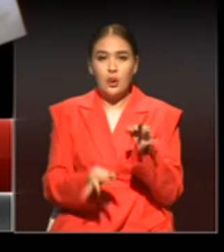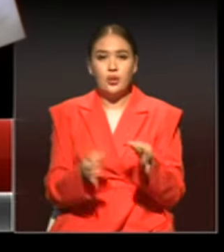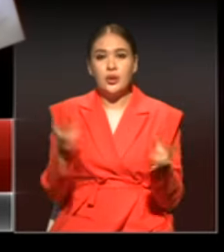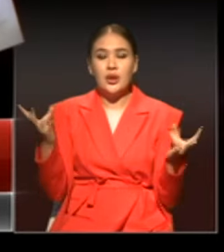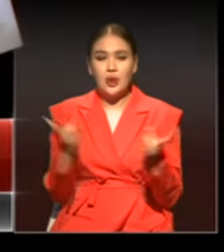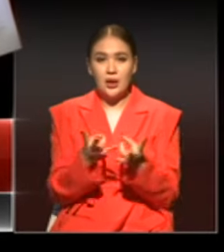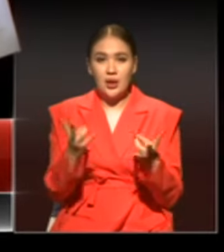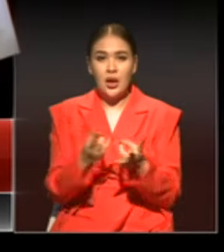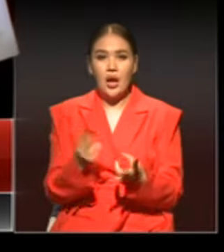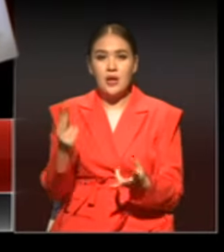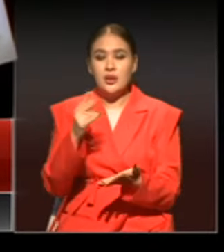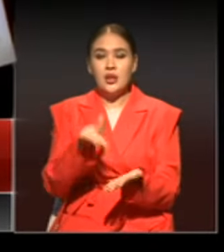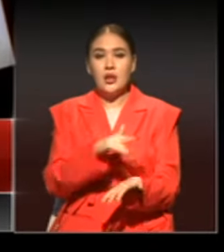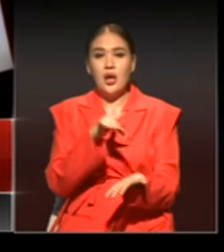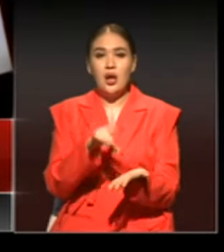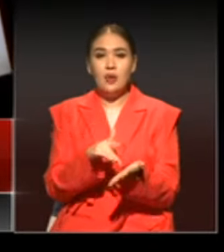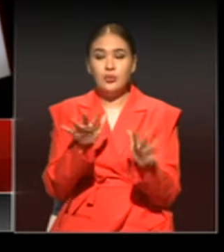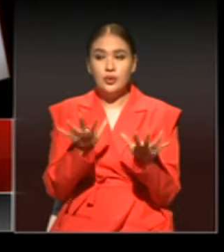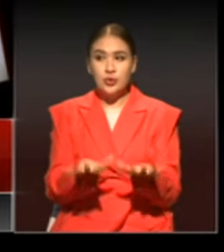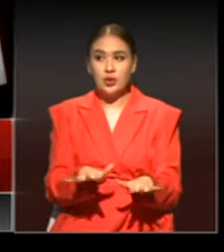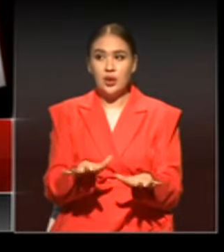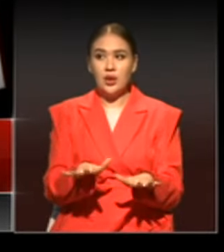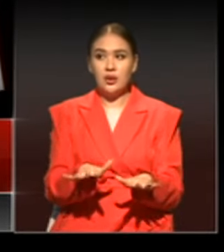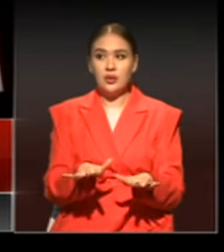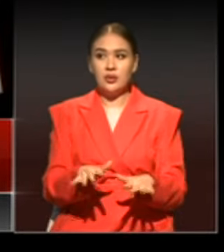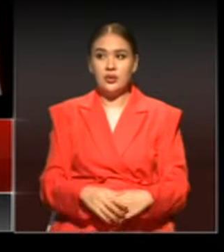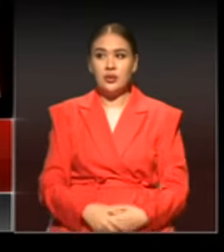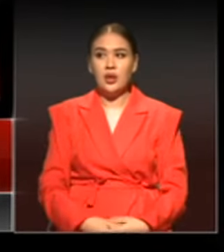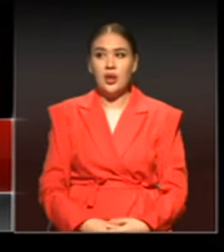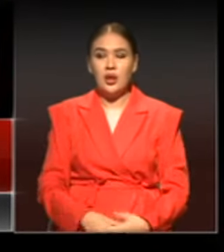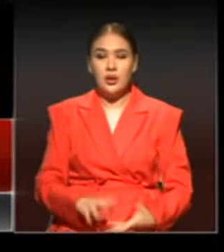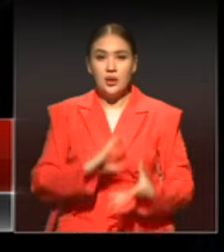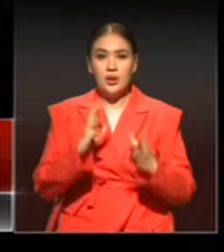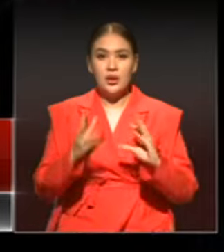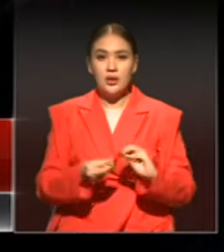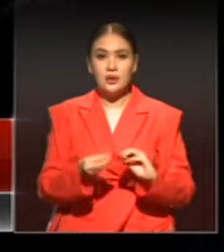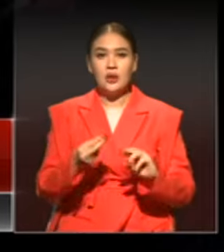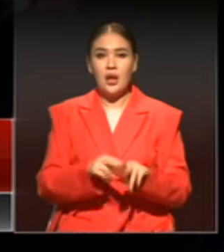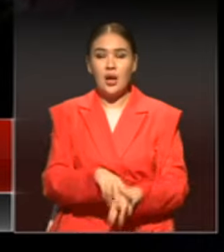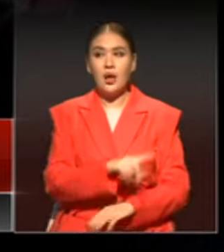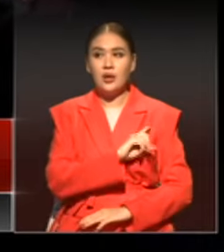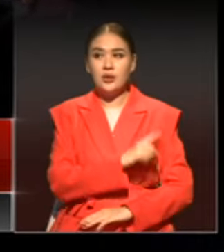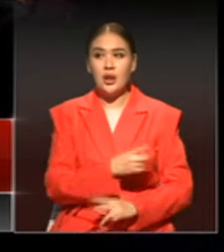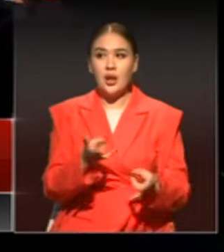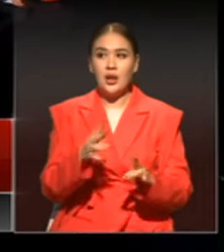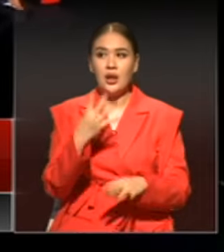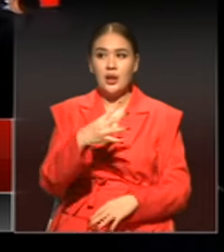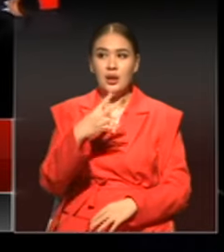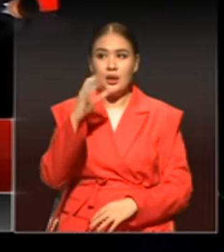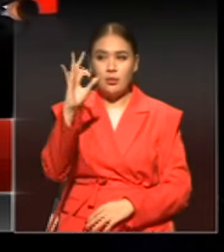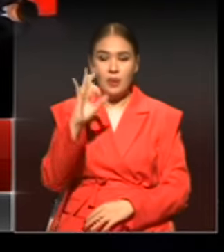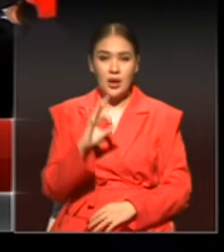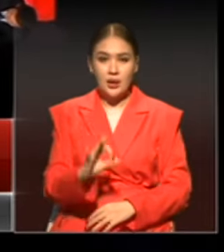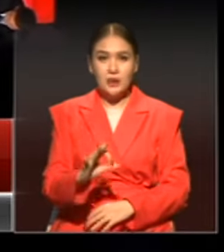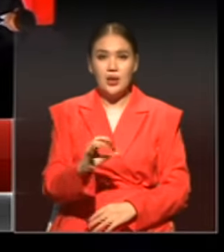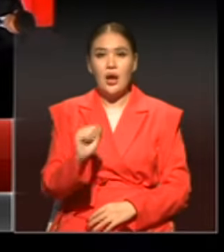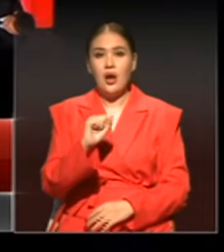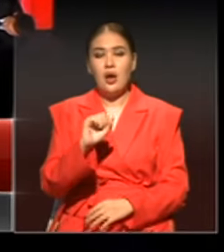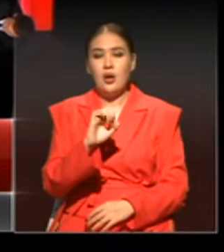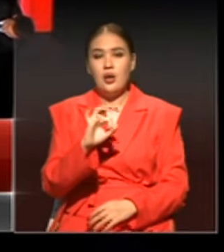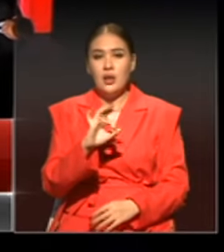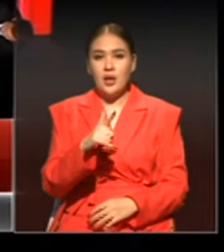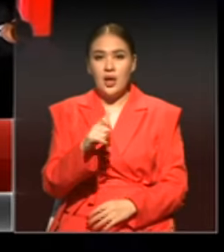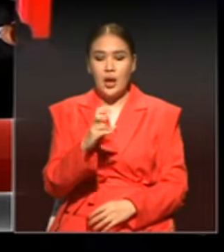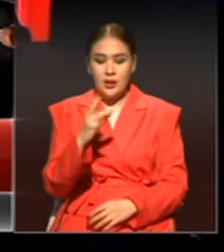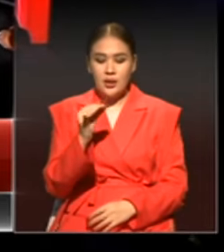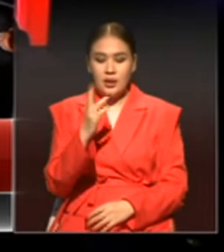осы Астанада келіп жатқан негізгі көлемнің қатты қалдықтардың 40% тамақ органикалық. Демек, біз енді оны не